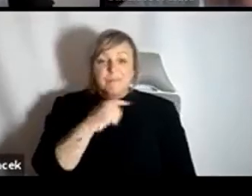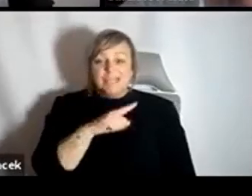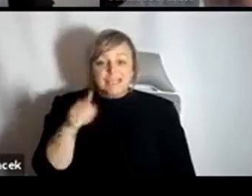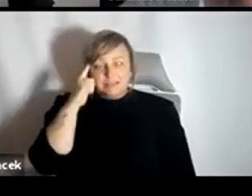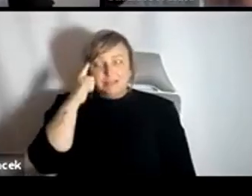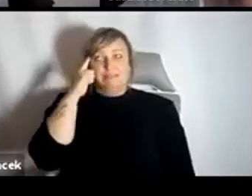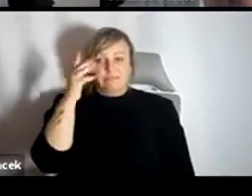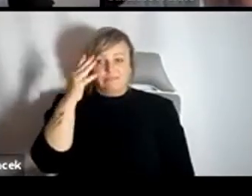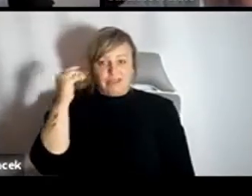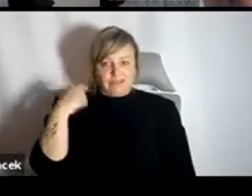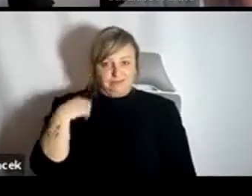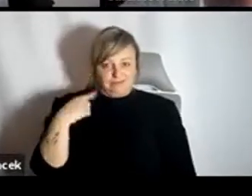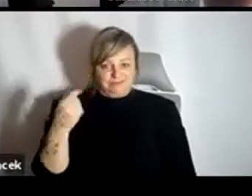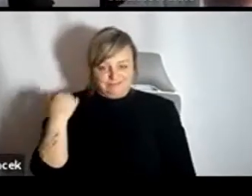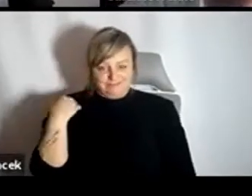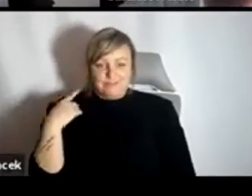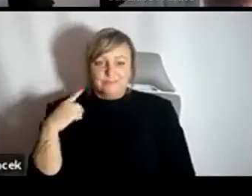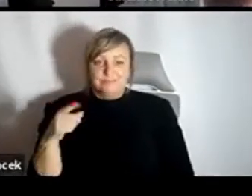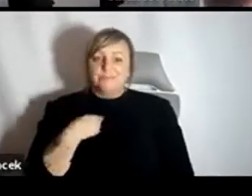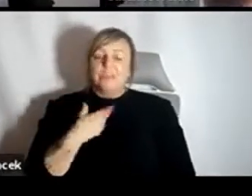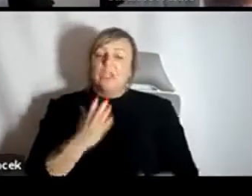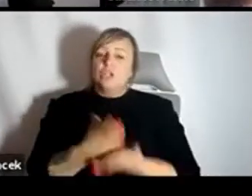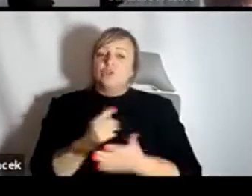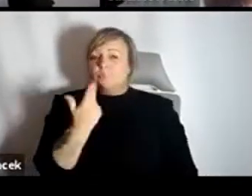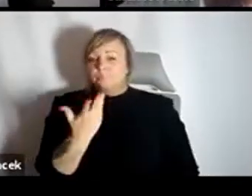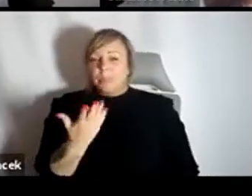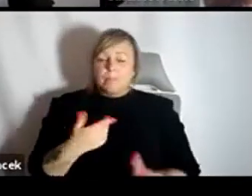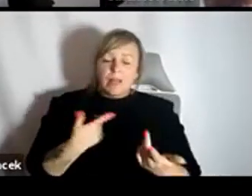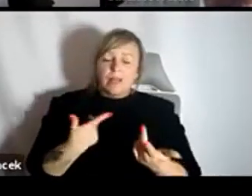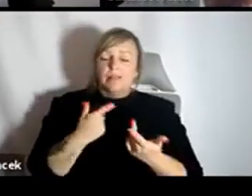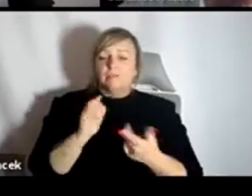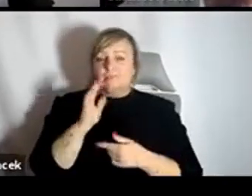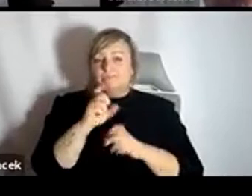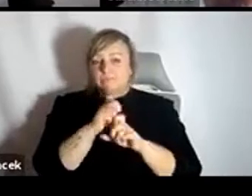gerade hattest. Wir haben jetzt ein paar Mal über das Thema